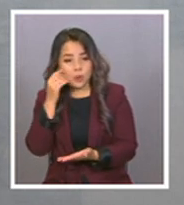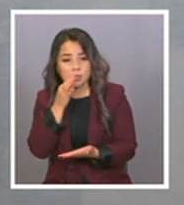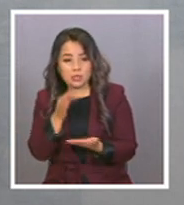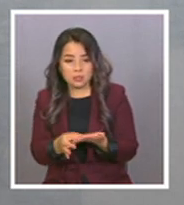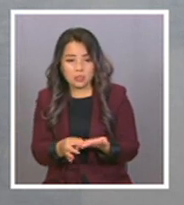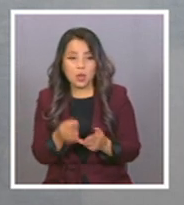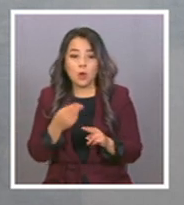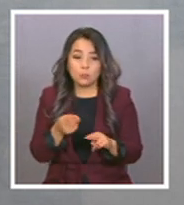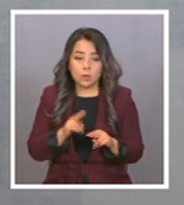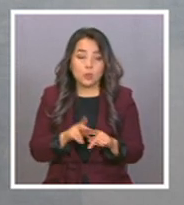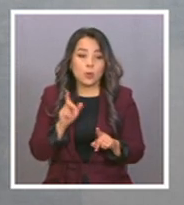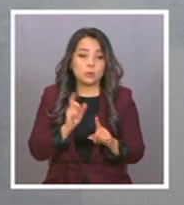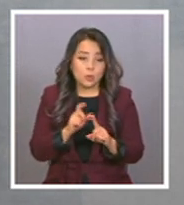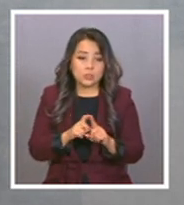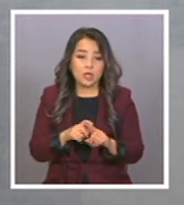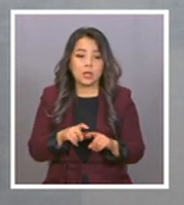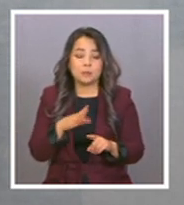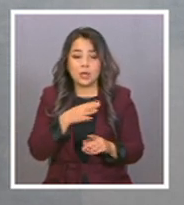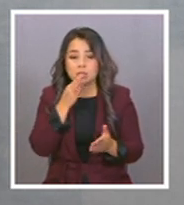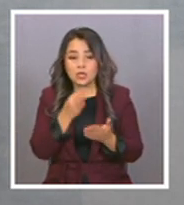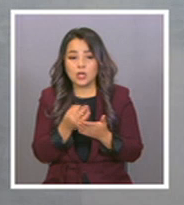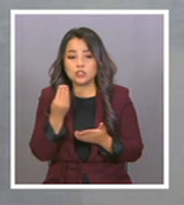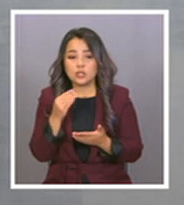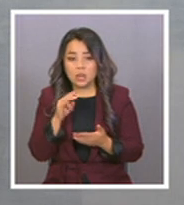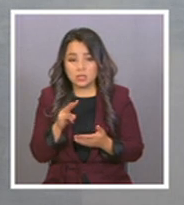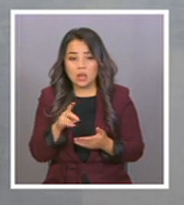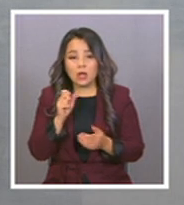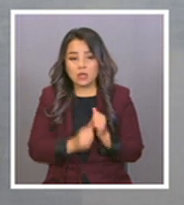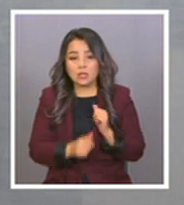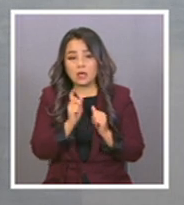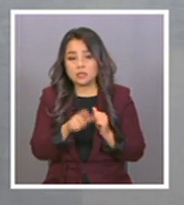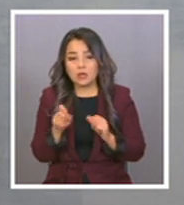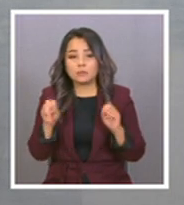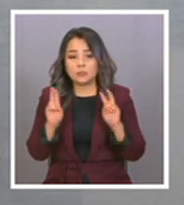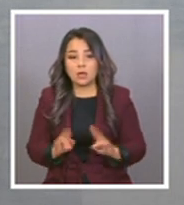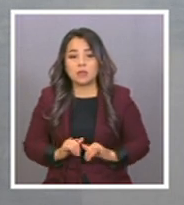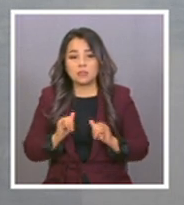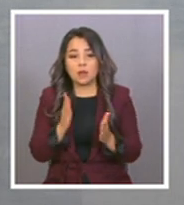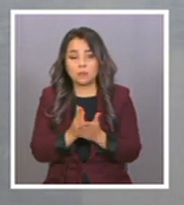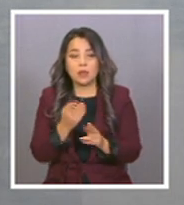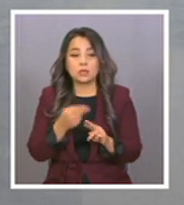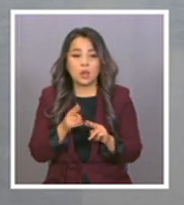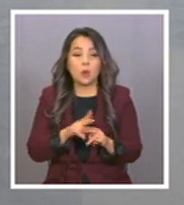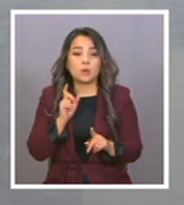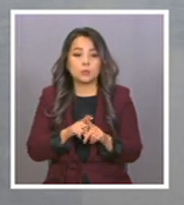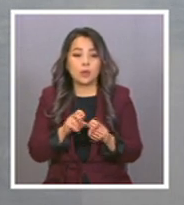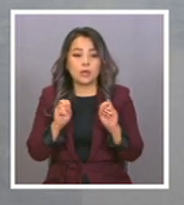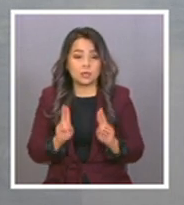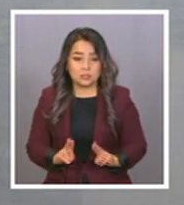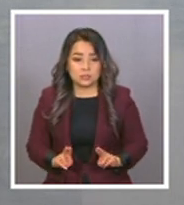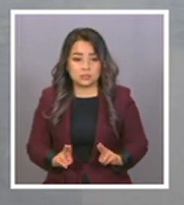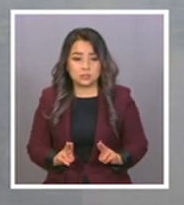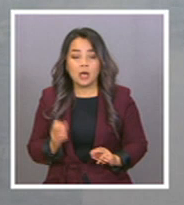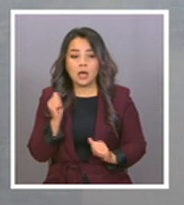Бұл сөзін шешен бүкіл адамзатқа арнады. Бұл сөздері арқылы